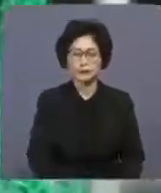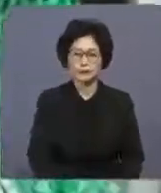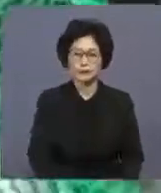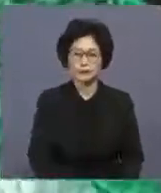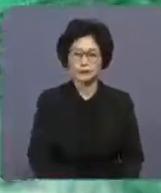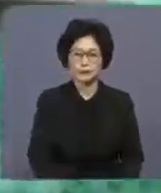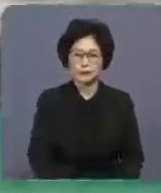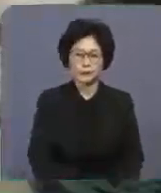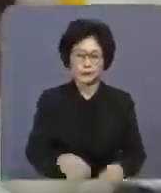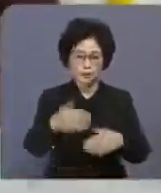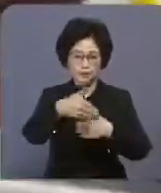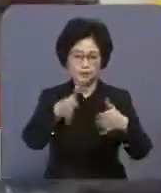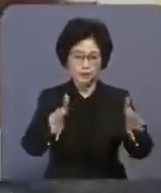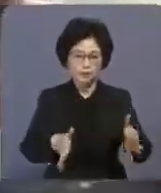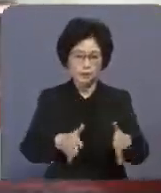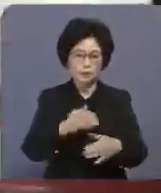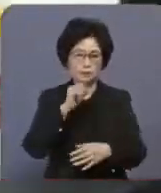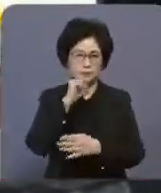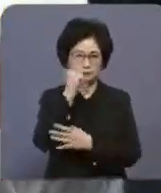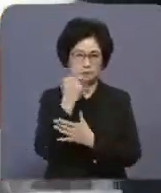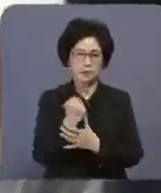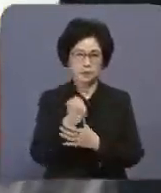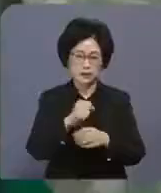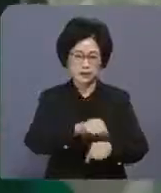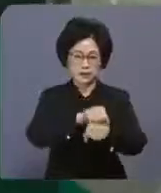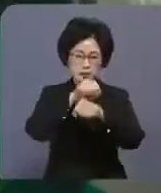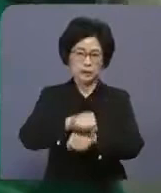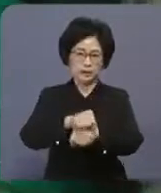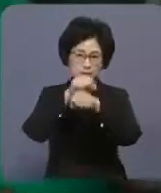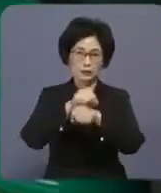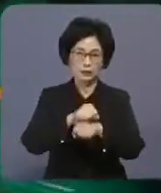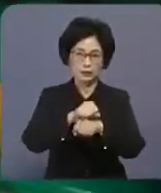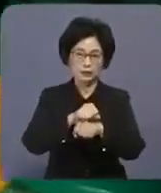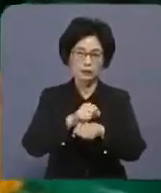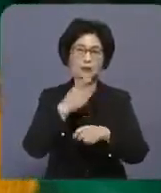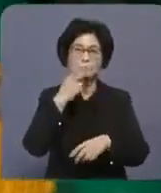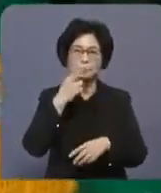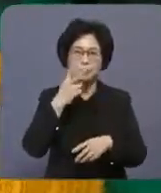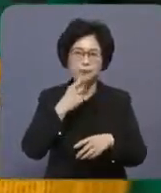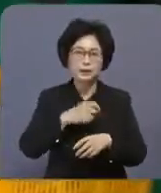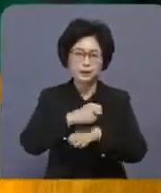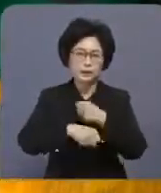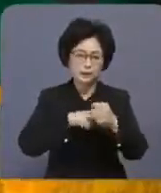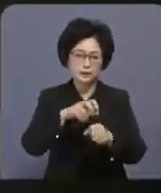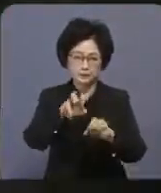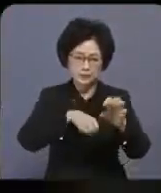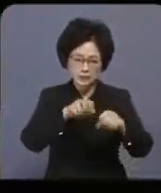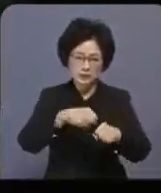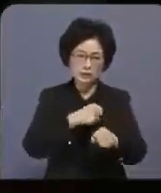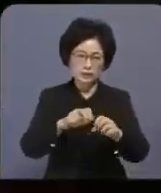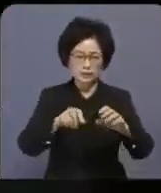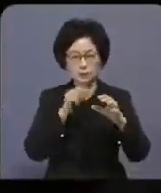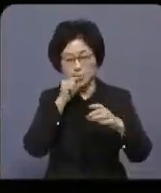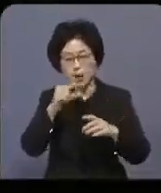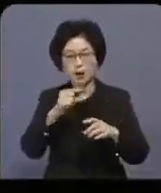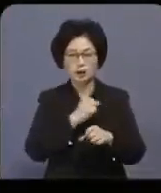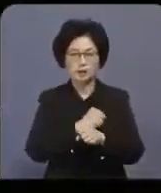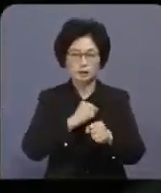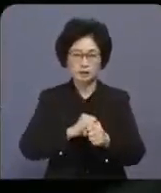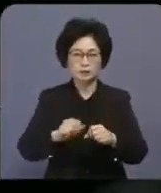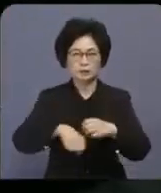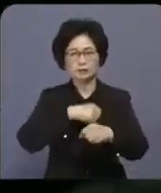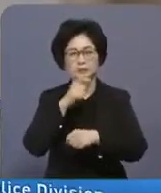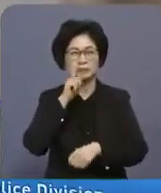시설이 아닌 옴마 게 새우젓을 쌓아 놓은 곳도 있습니다 시워 놓은 비닐은 동물이 뜯어 먹은 채 뚫려 있고 옆에는 세제통 이나 딘